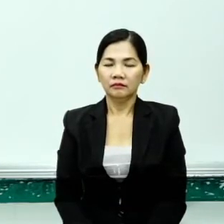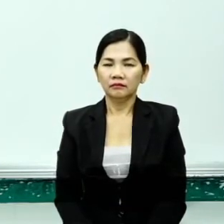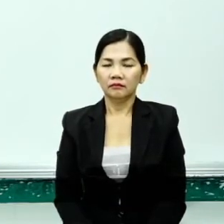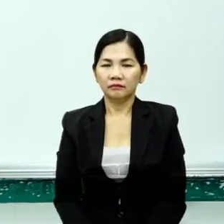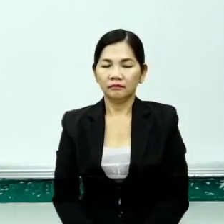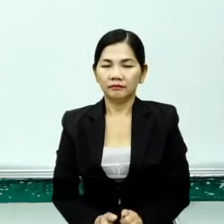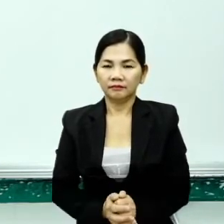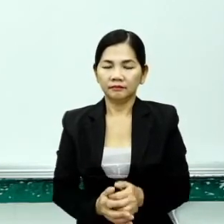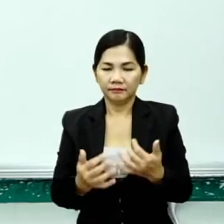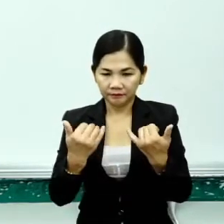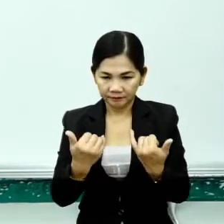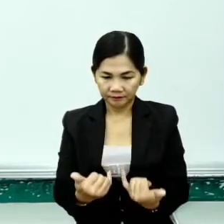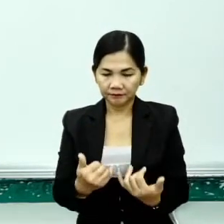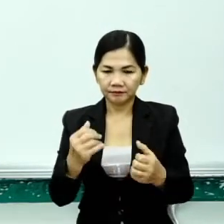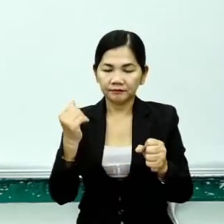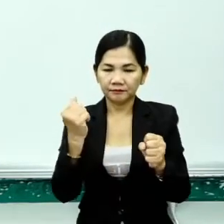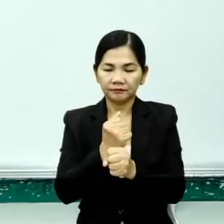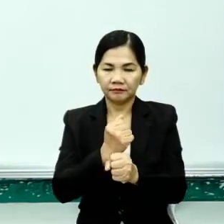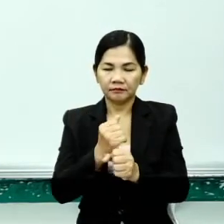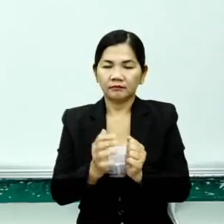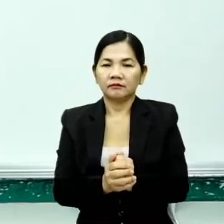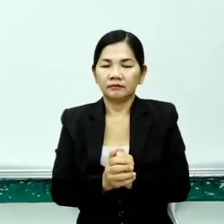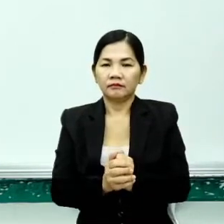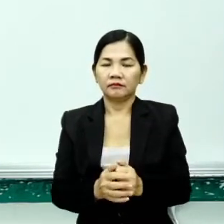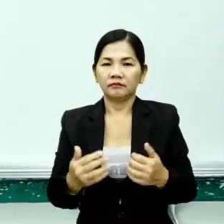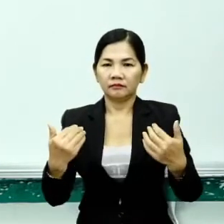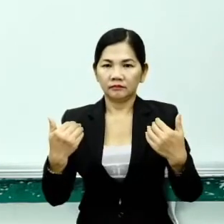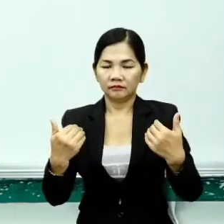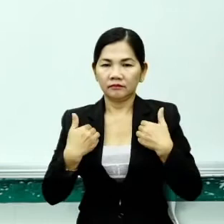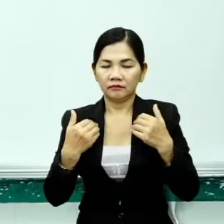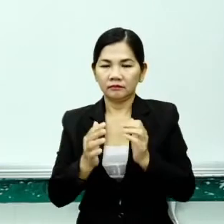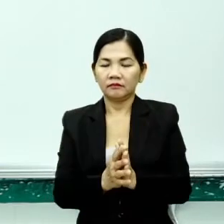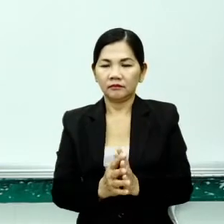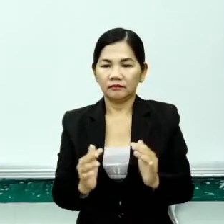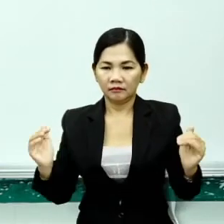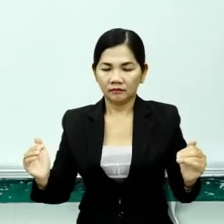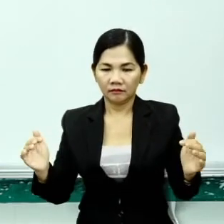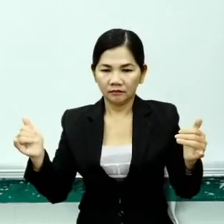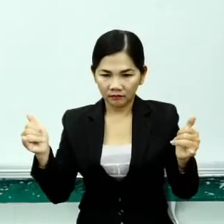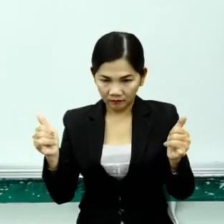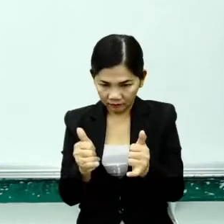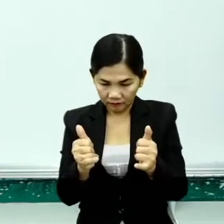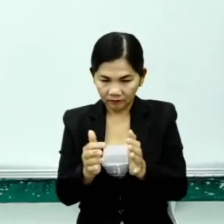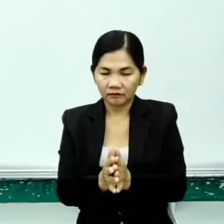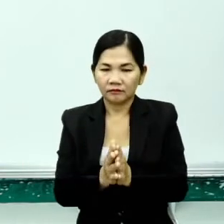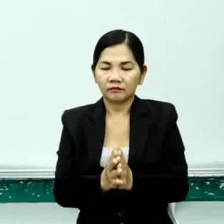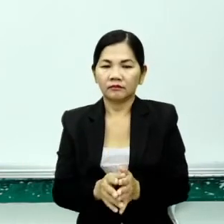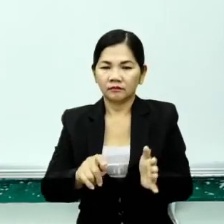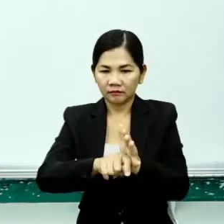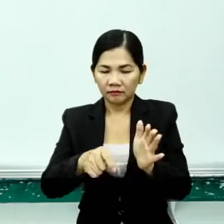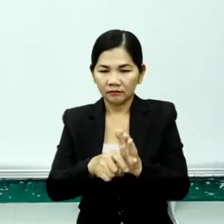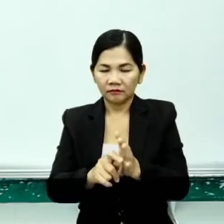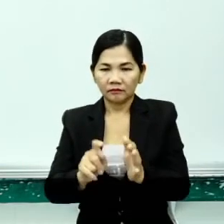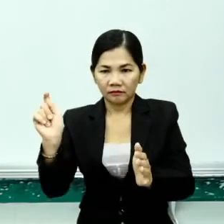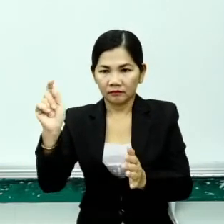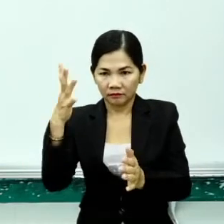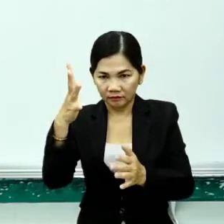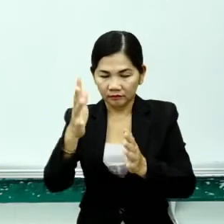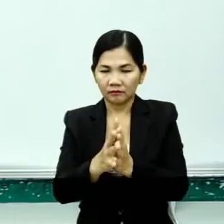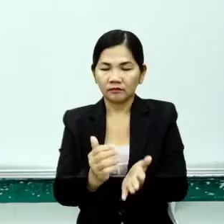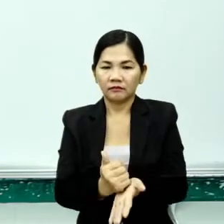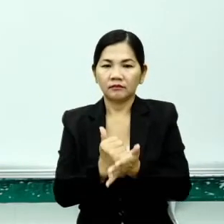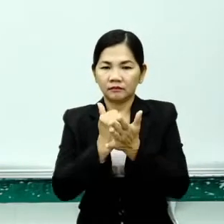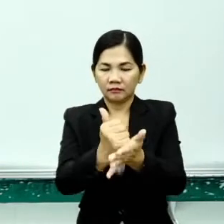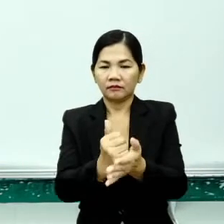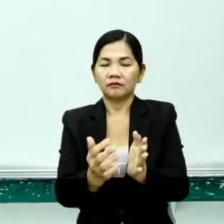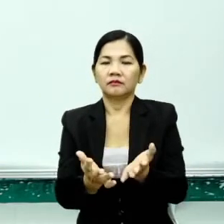cha tỏ ai lỡ con ta con ná cha ai thưa cha ca sông khép cha khlâm xa ta mà dạ rụp hiệp ní cha chú nè